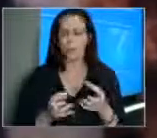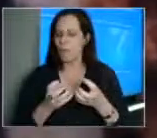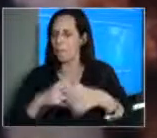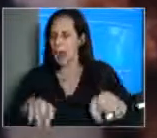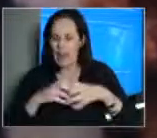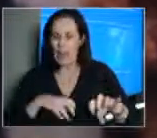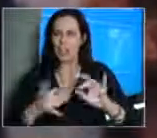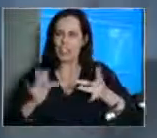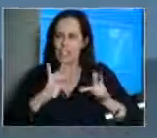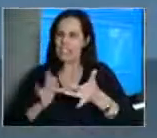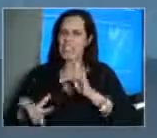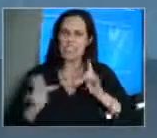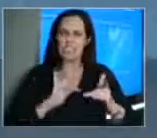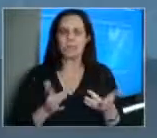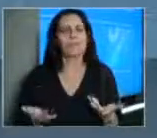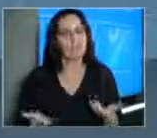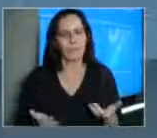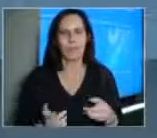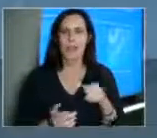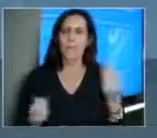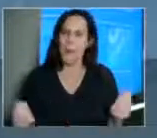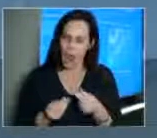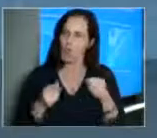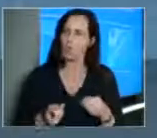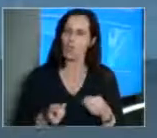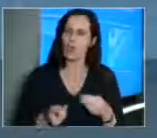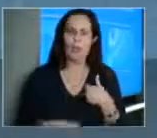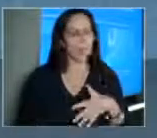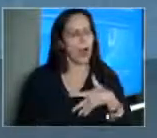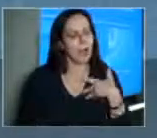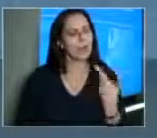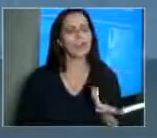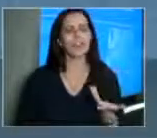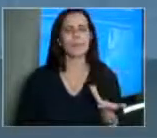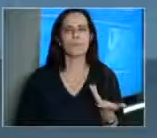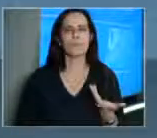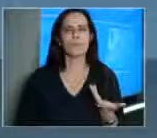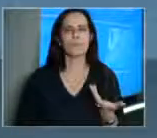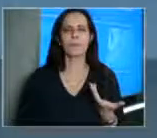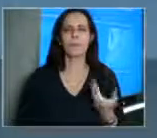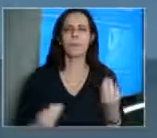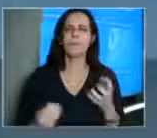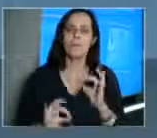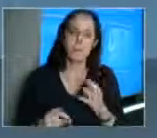ופלגנות וקרבות בוט, משהו ככה, אני מרגיש איזשהו אתוס פואטי,